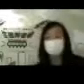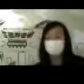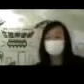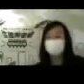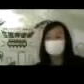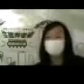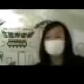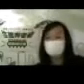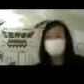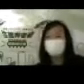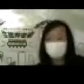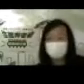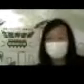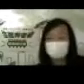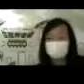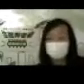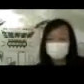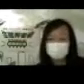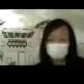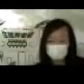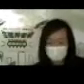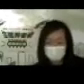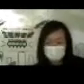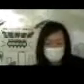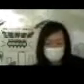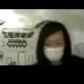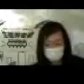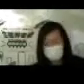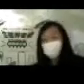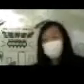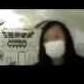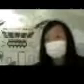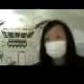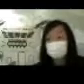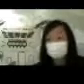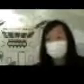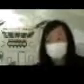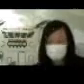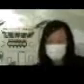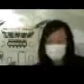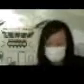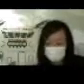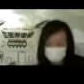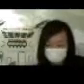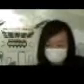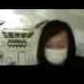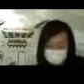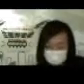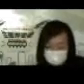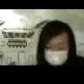处咁样一齐生长嘅。咁呢棵就系荔枝窝嘅莲蓉树啦。